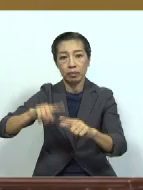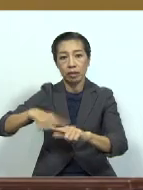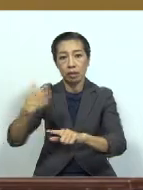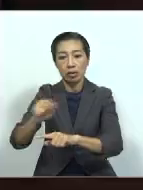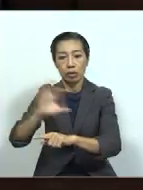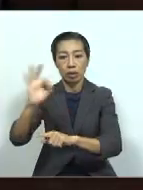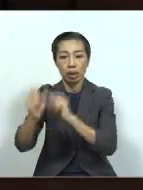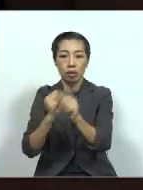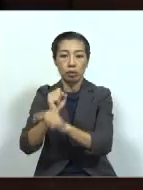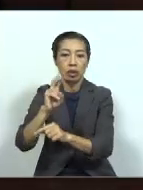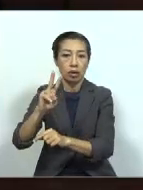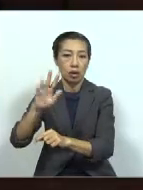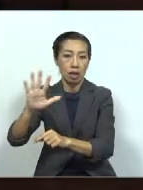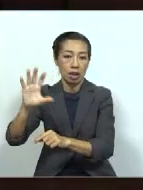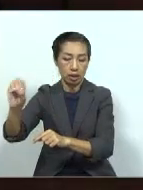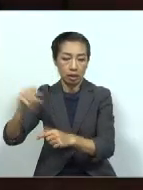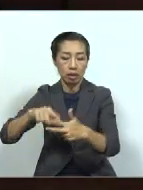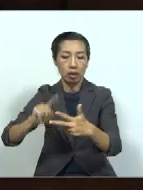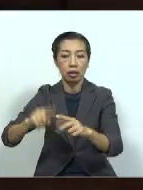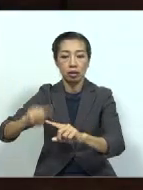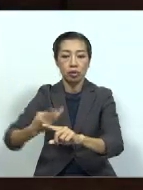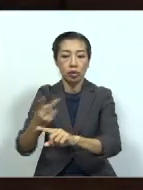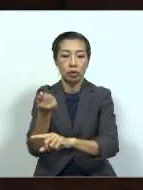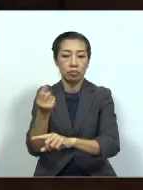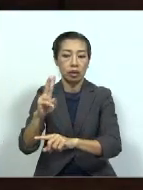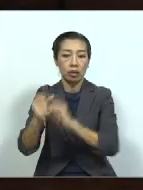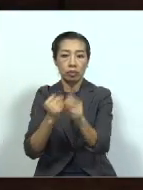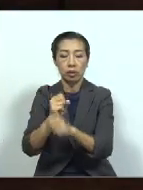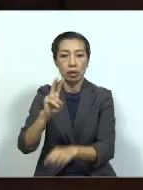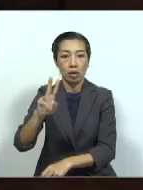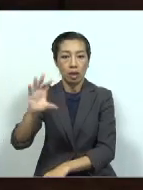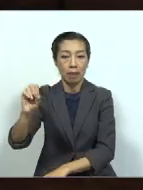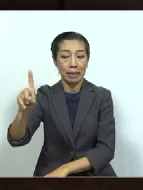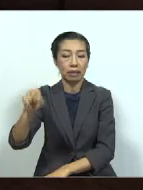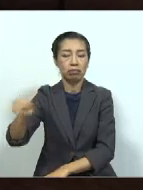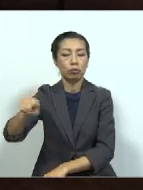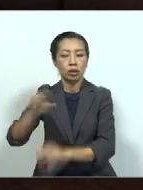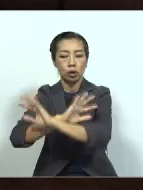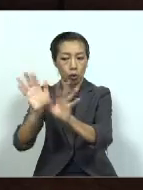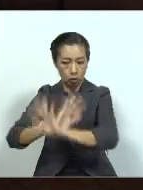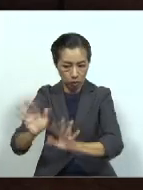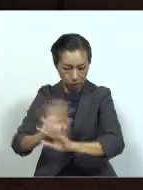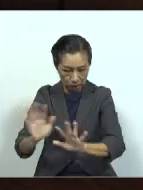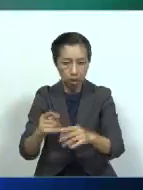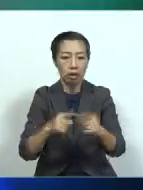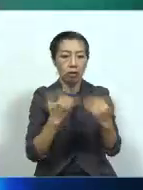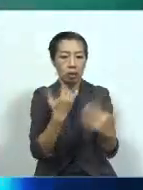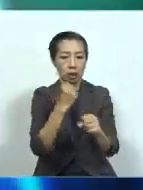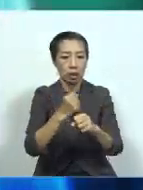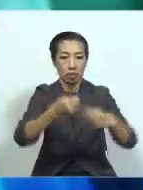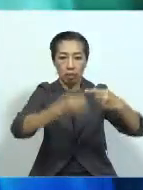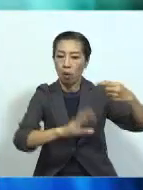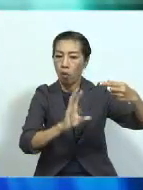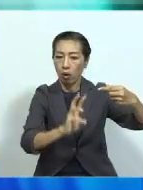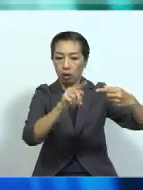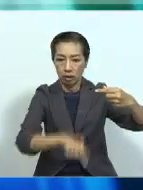คม2550และ12กุมภาพันธ์2551และมีมติเห็นชอบ6แนวทางปฏิบัติของข้าราช